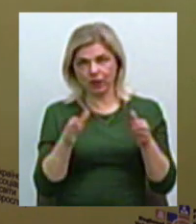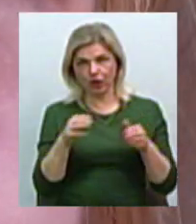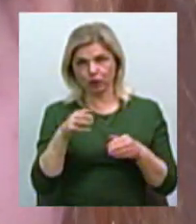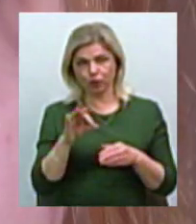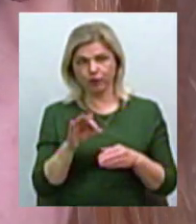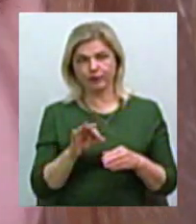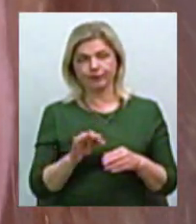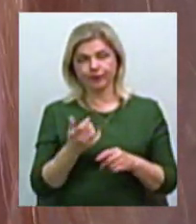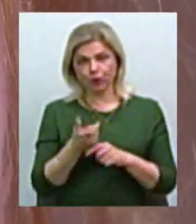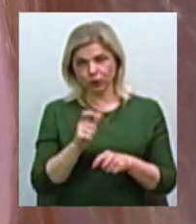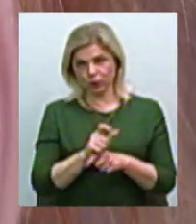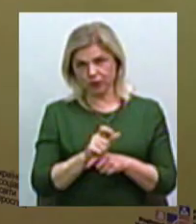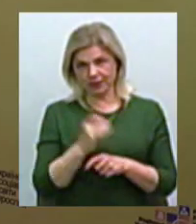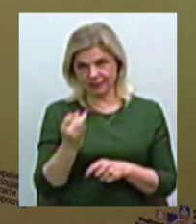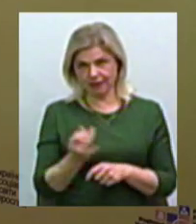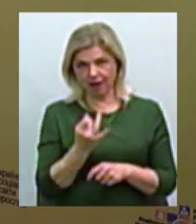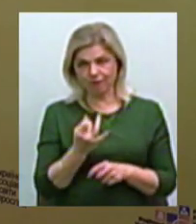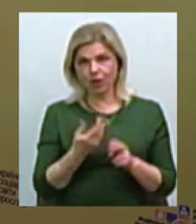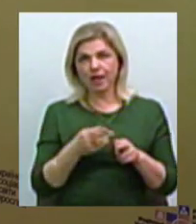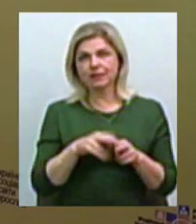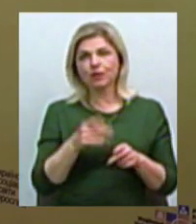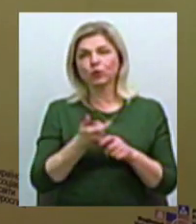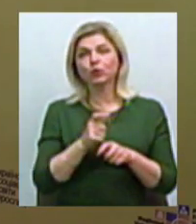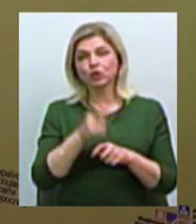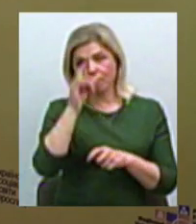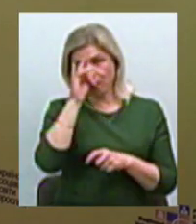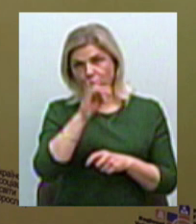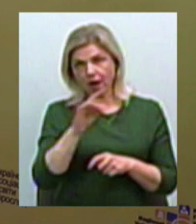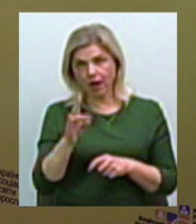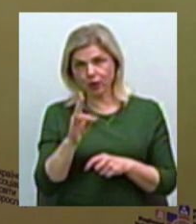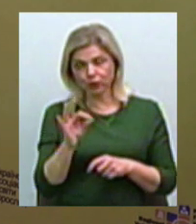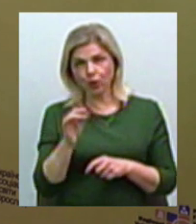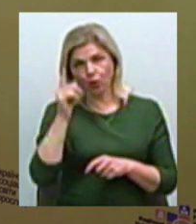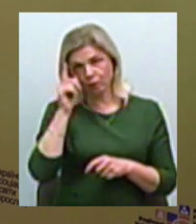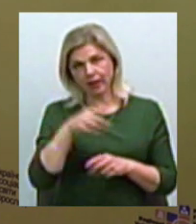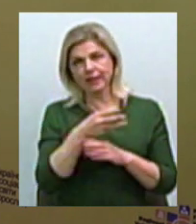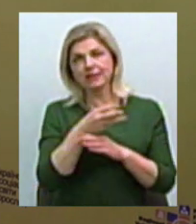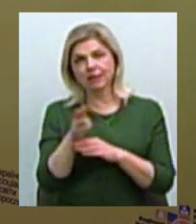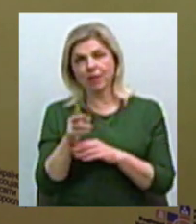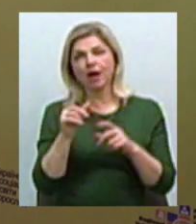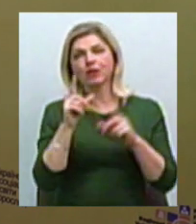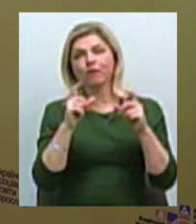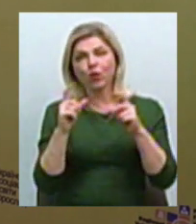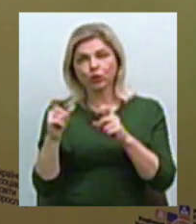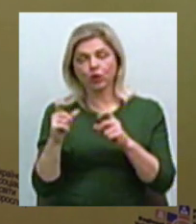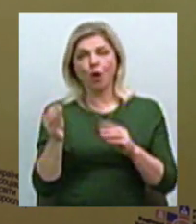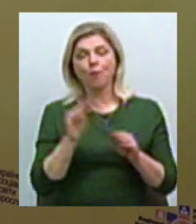все. Це дуже цікаво, це дуже популярно. Вміти знімати, фотографувати,